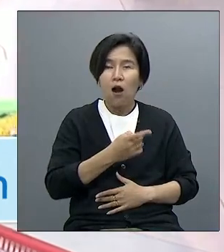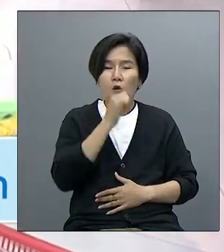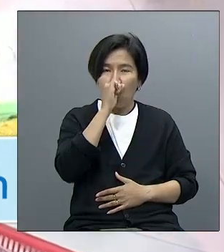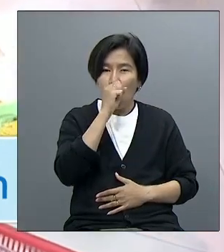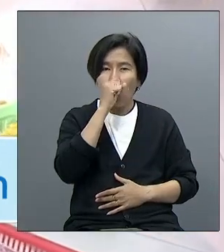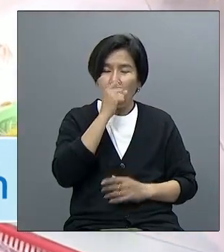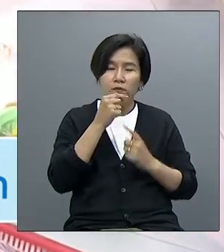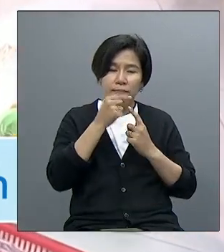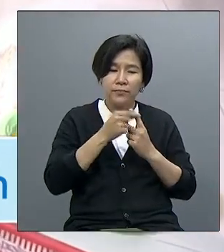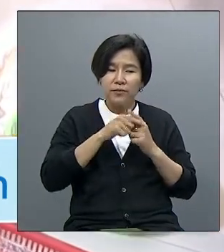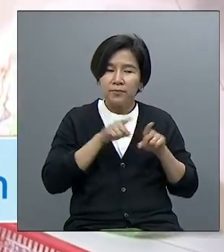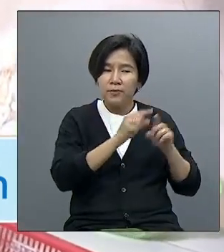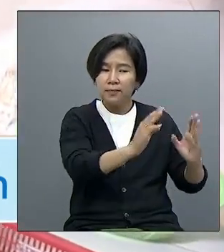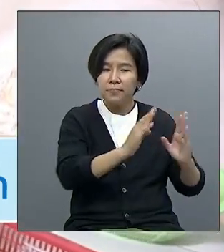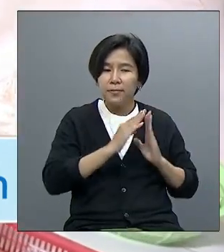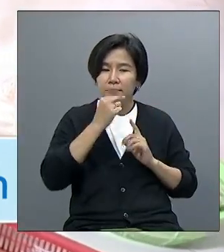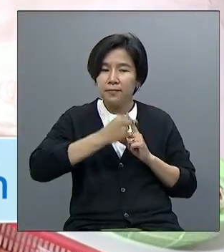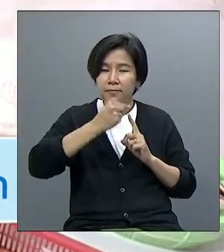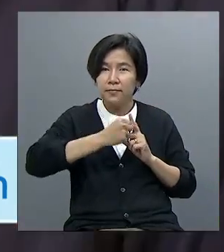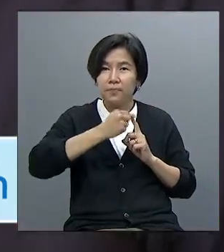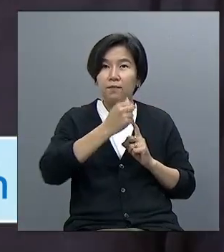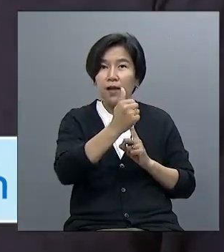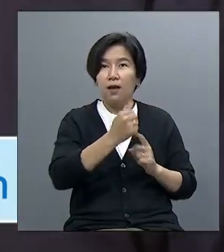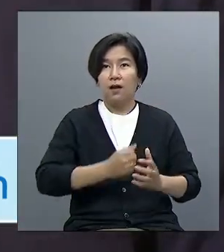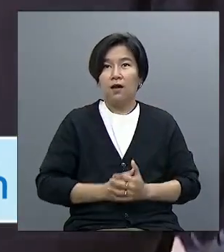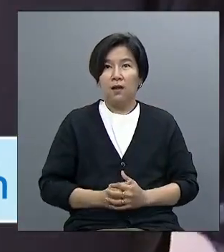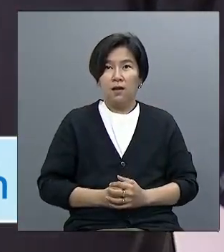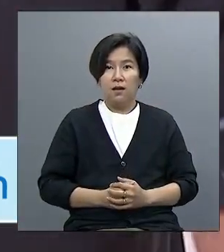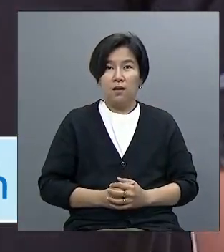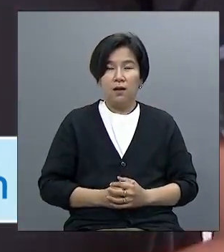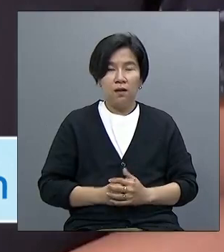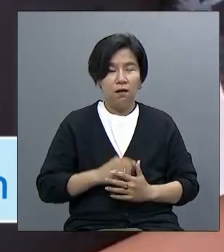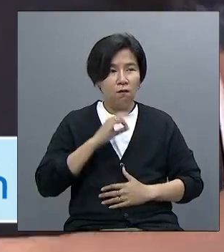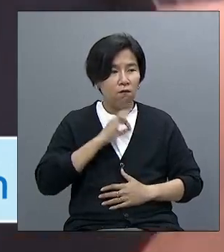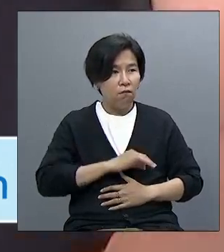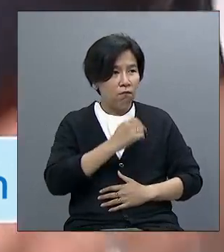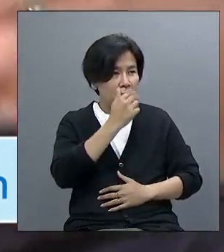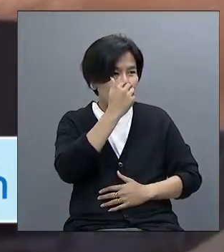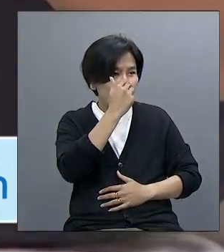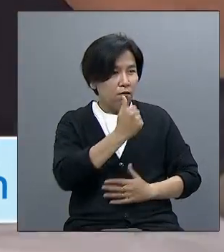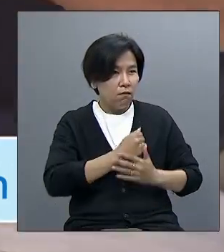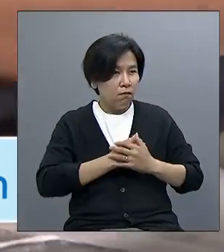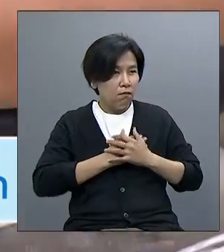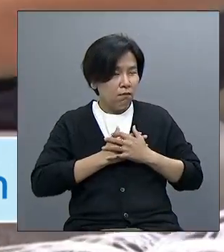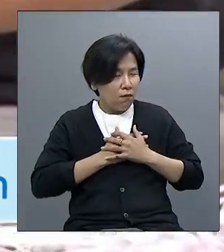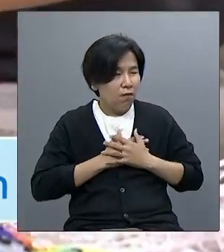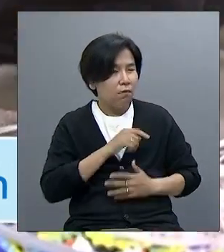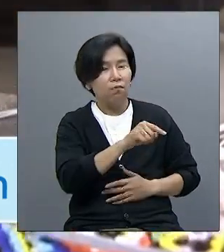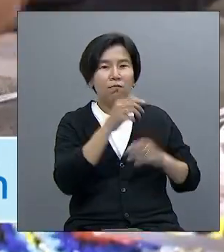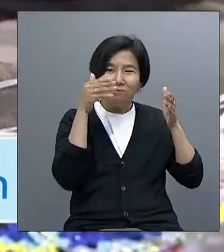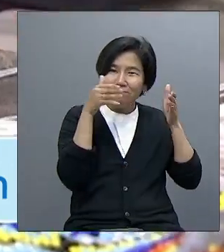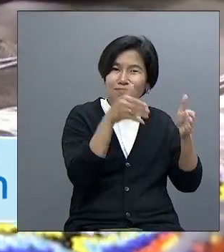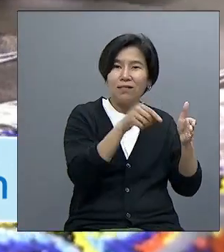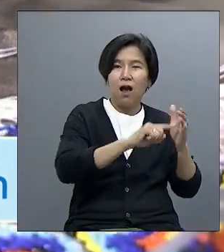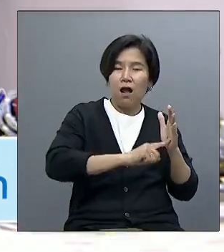และก็ร้อยตามแบบที่อาจารย์ทำหลังจากนั้นครับเรียกว่าติดอกติดใจถูกใจเลยครับคุณปีชาก็ได้เรียนรู้การร้อยลูกปัดมา